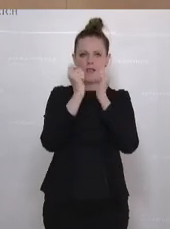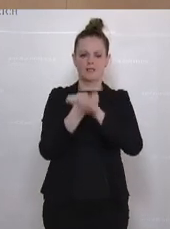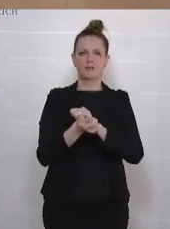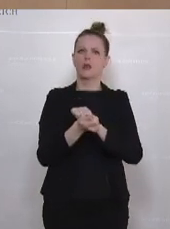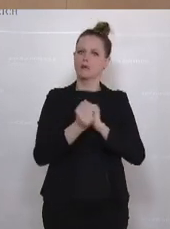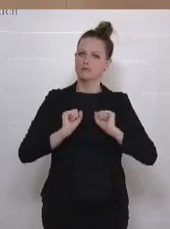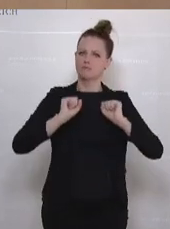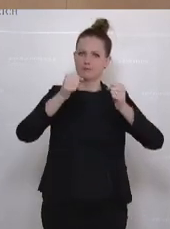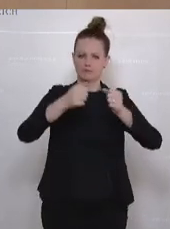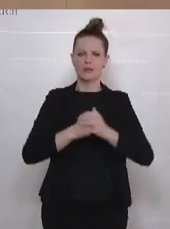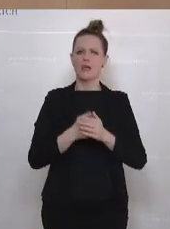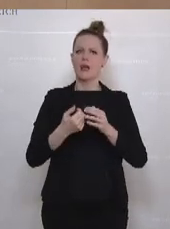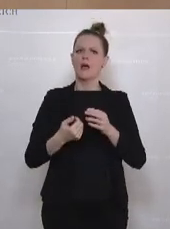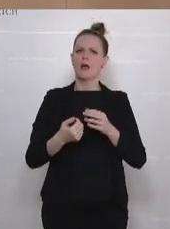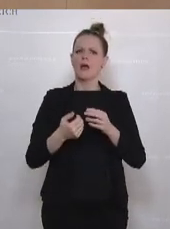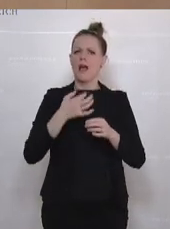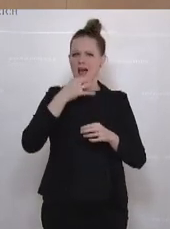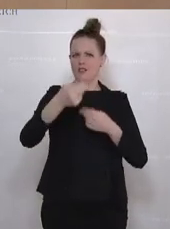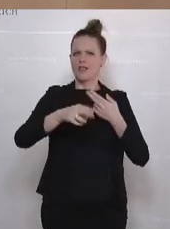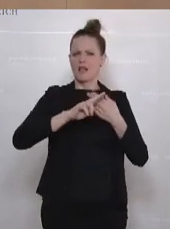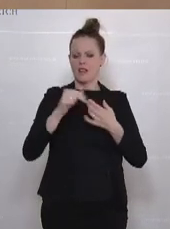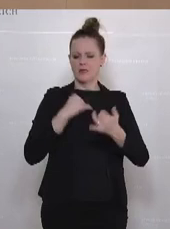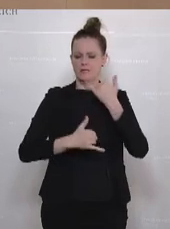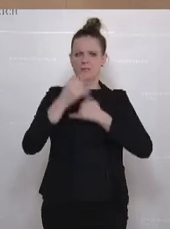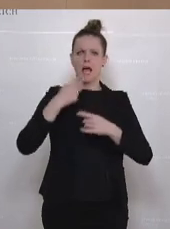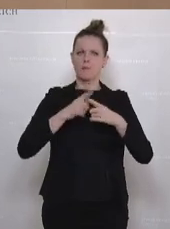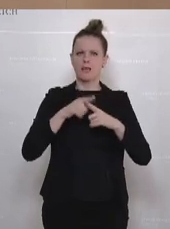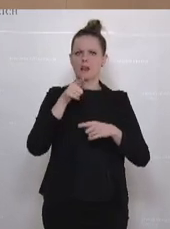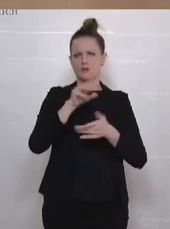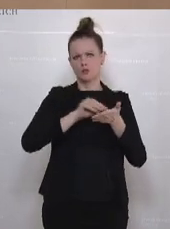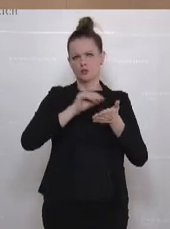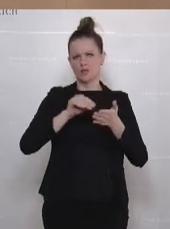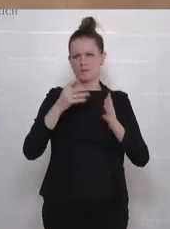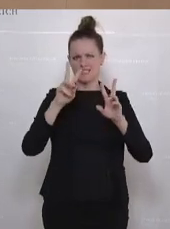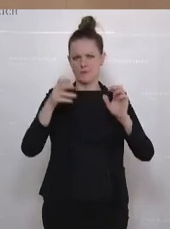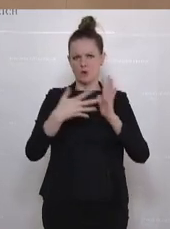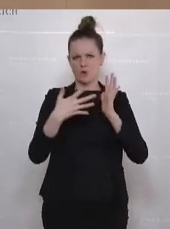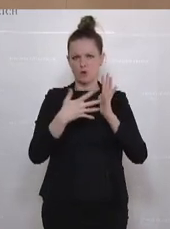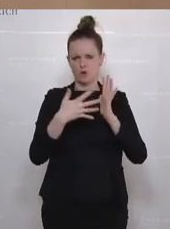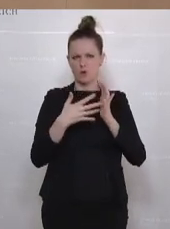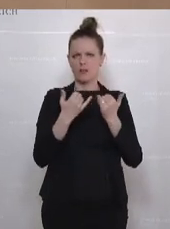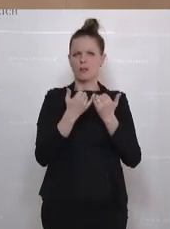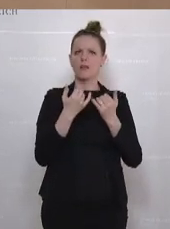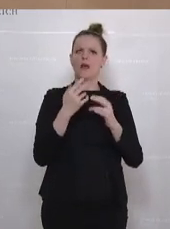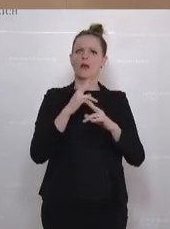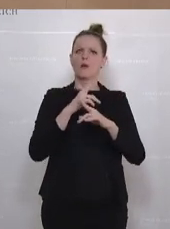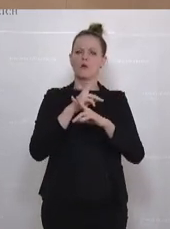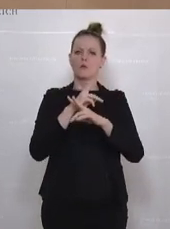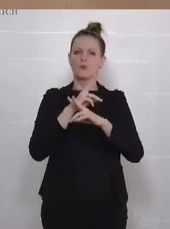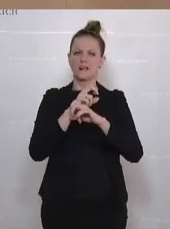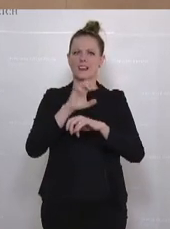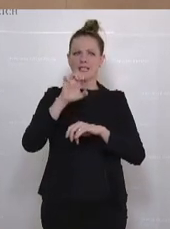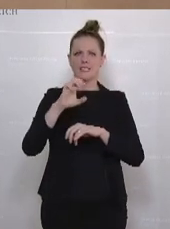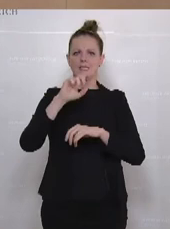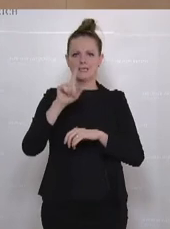einer Anfragebeantwortung vom April letzten Jahres schreiben Sie zum Thema Kontrolle der Verwendung der österreichischen EZA-Gelder, es soll,